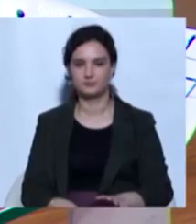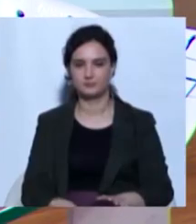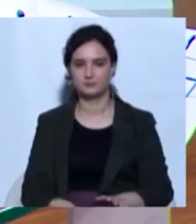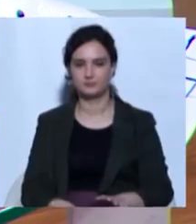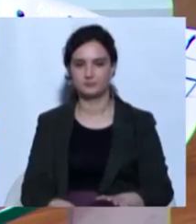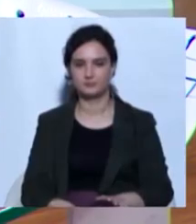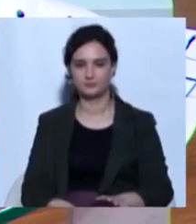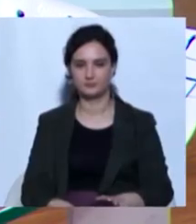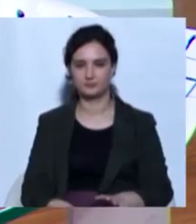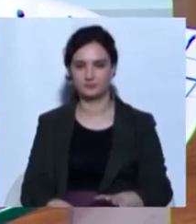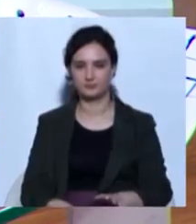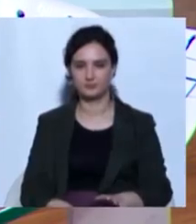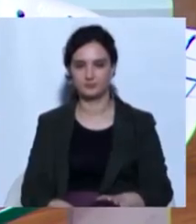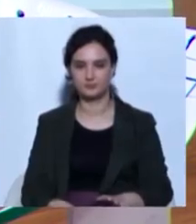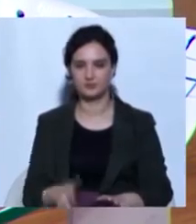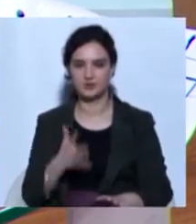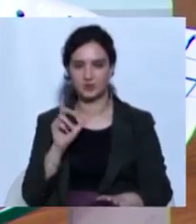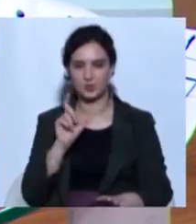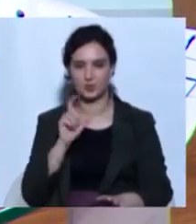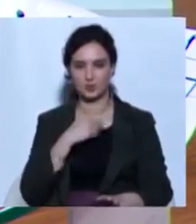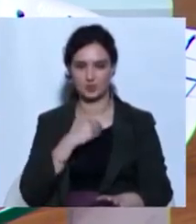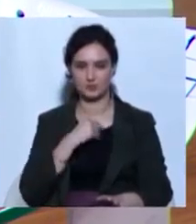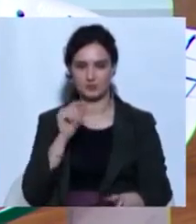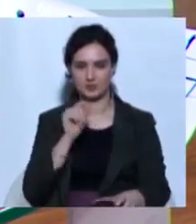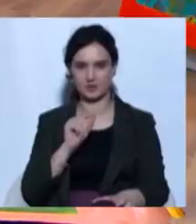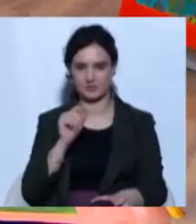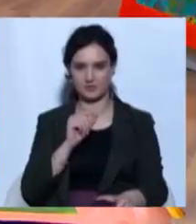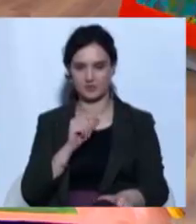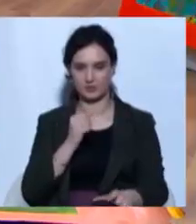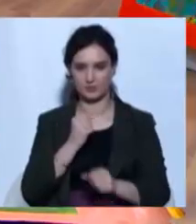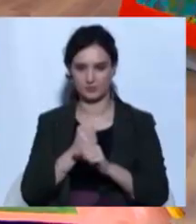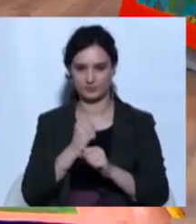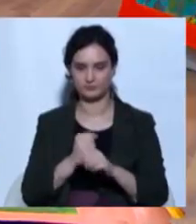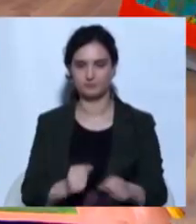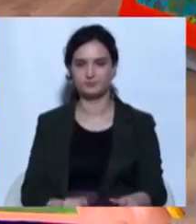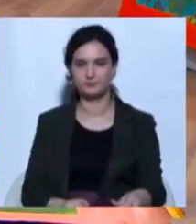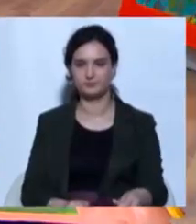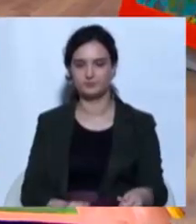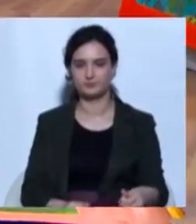ერთი წუთი დიდი ლურჯი ლაქა მინდა სადმე.